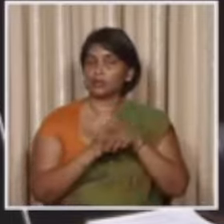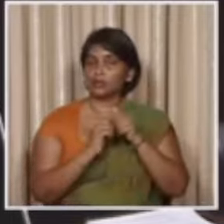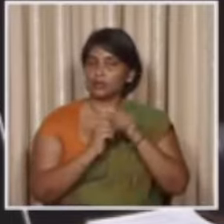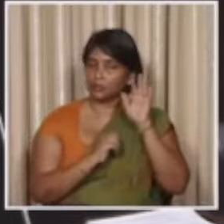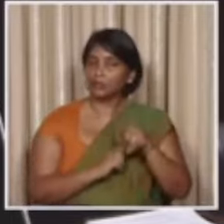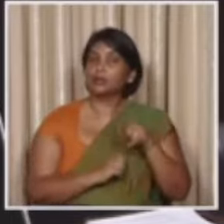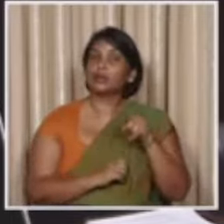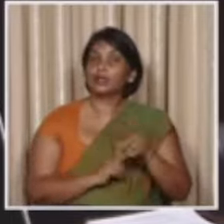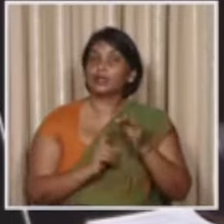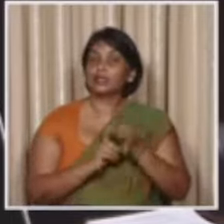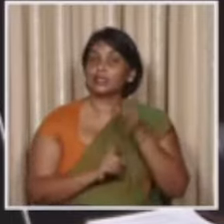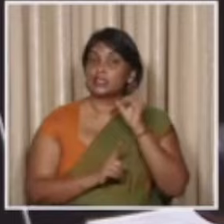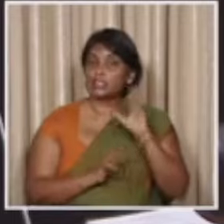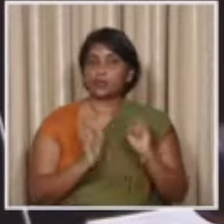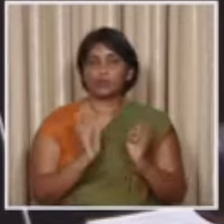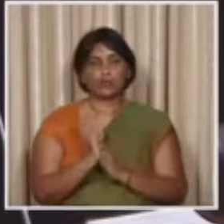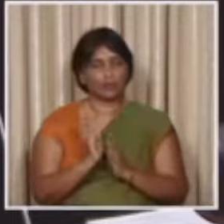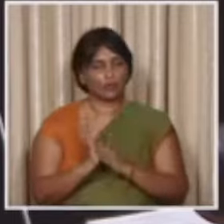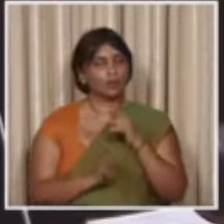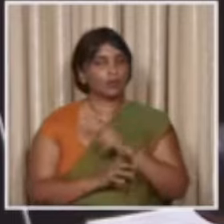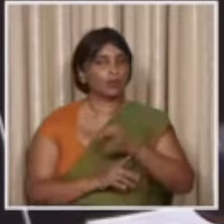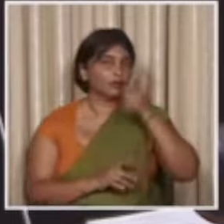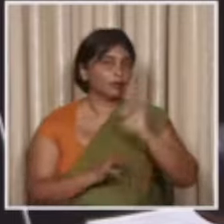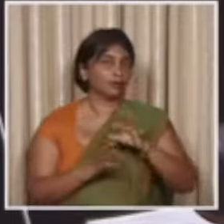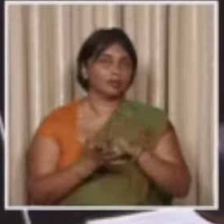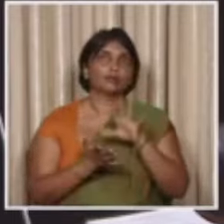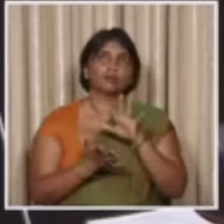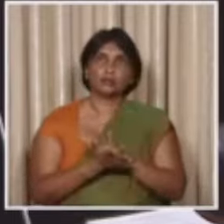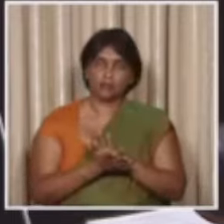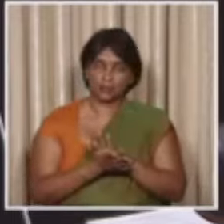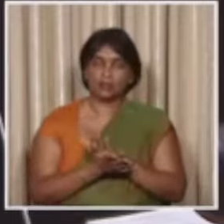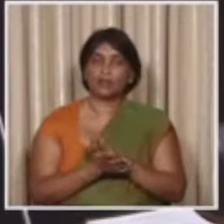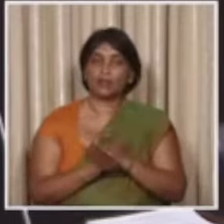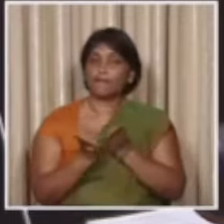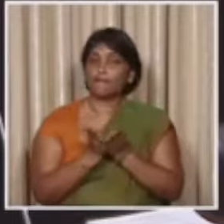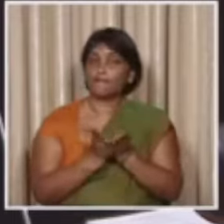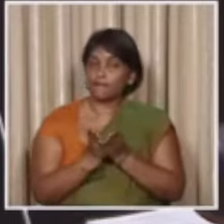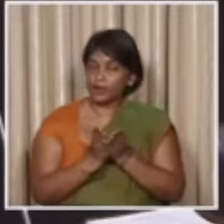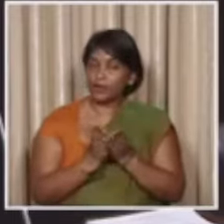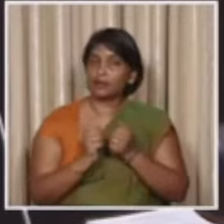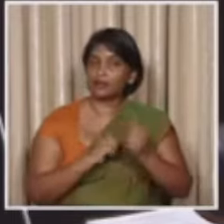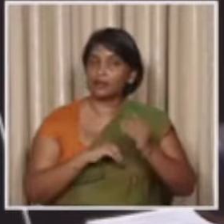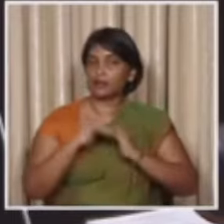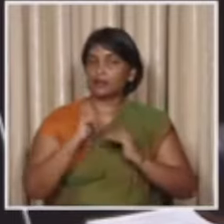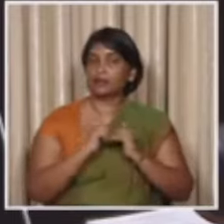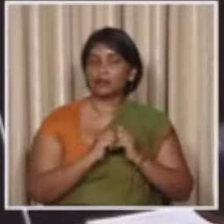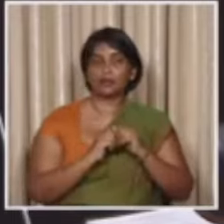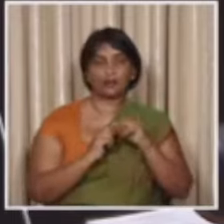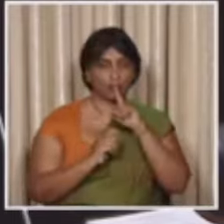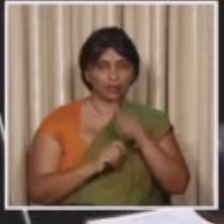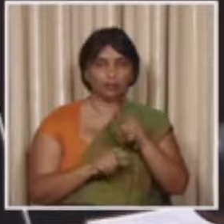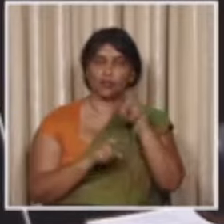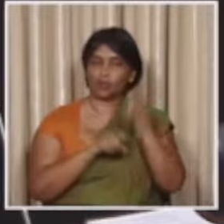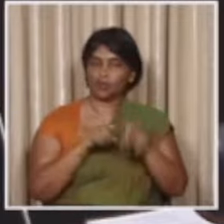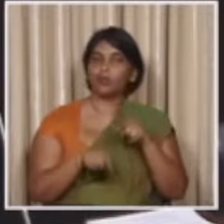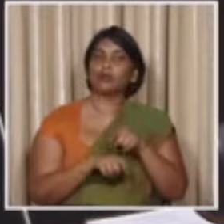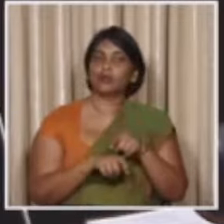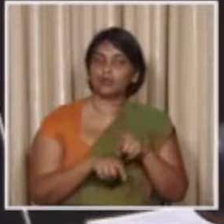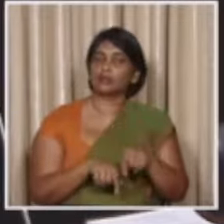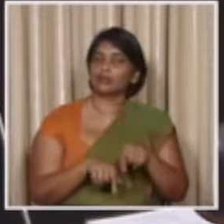කරන්නේ ඒ ජනාධිපති කොමිෂමේ නිර්දේශ මගින් විනය ක්‍රියාමාර්ග ගත යුතුයයි යෝජනා වෙච්ච අය. ඒක තමයි